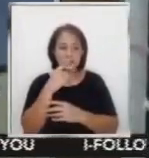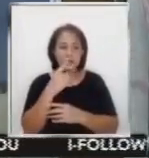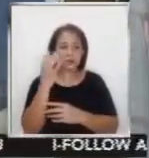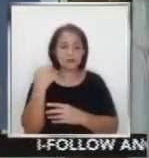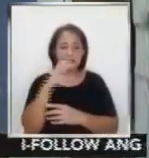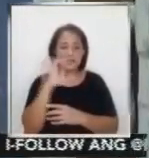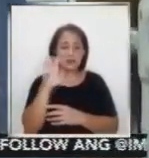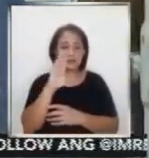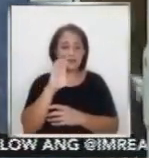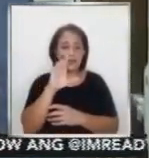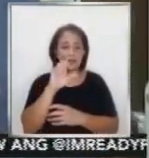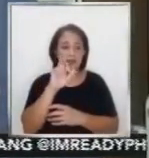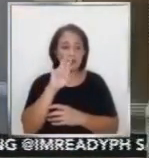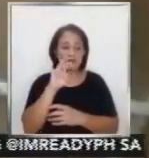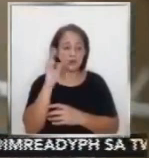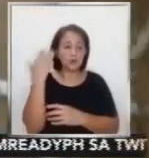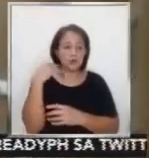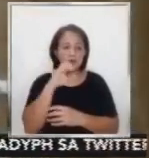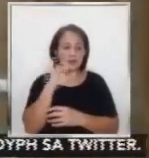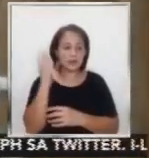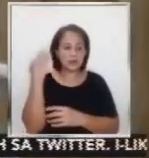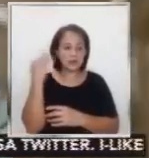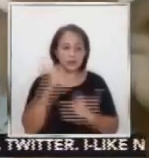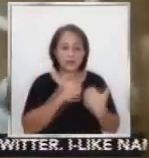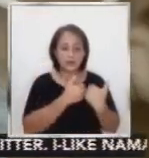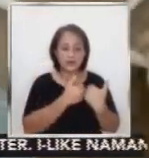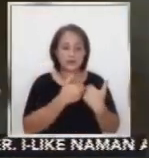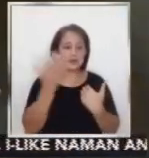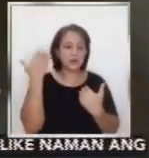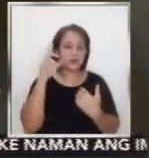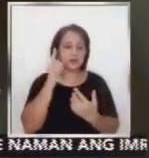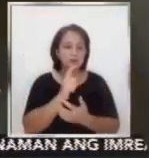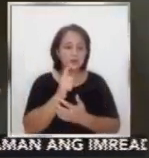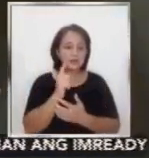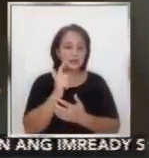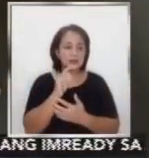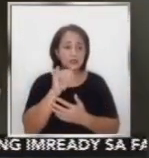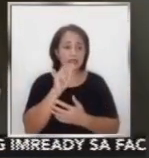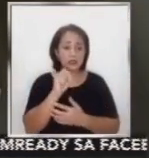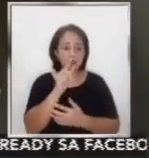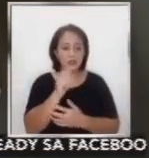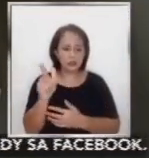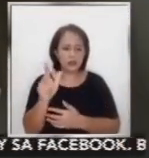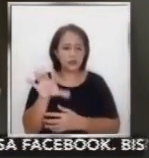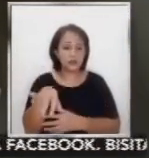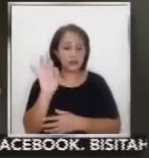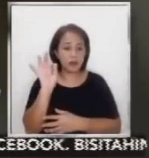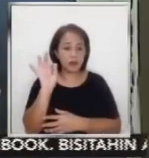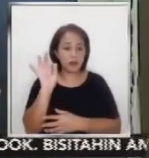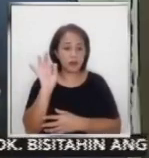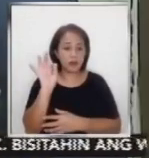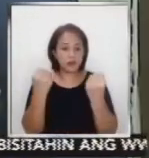Lucero noong Feb 1, 2020. Pero nakipaghiwalay siya nitong Marso nang madiskubring makikipagbalikan ito kay